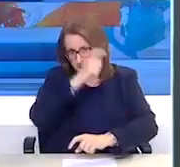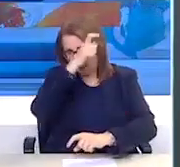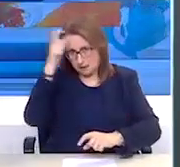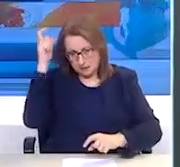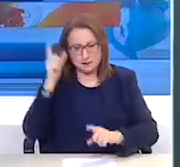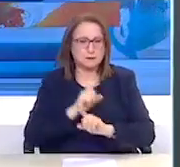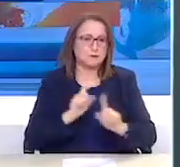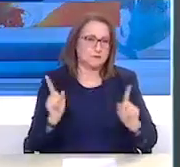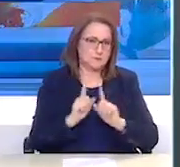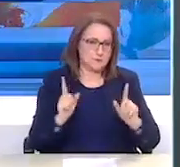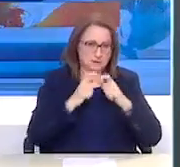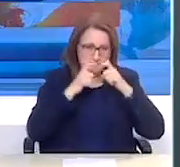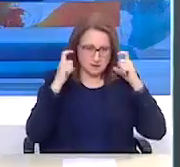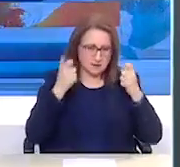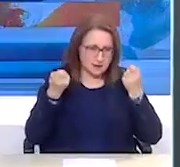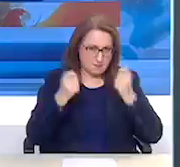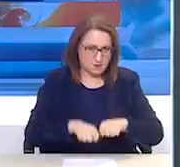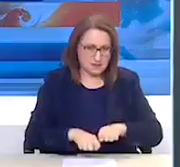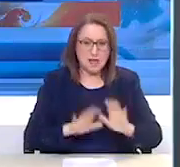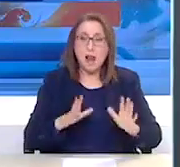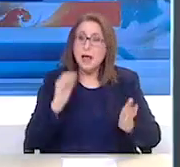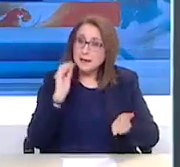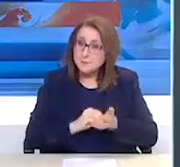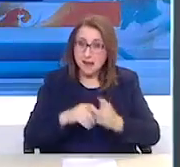κάλυμα δεν σημαίνει πως δεν πρέπει να τηρούμε τις αποστάσεις.